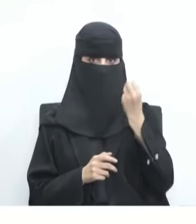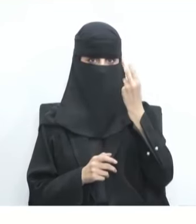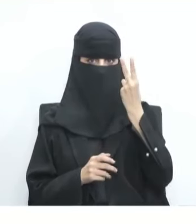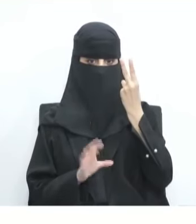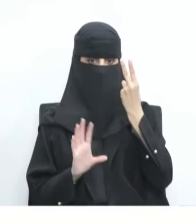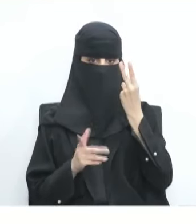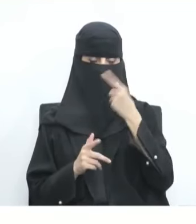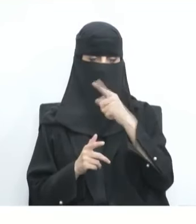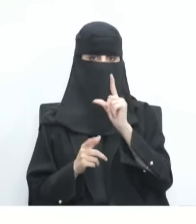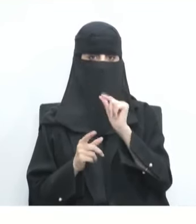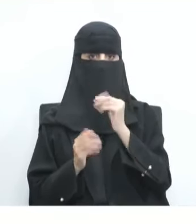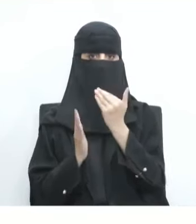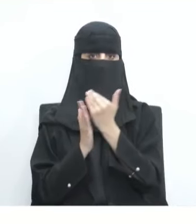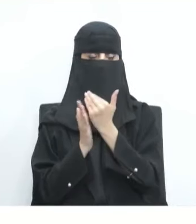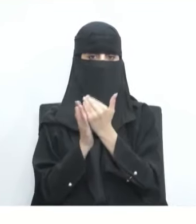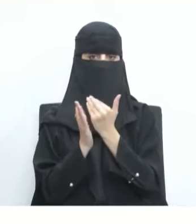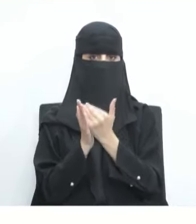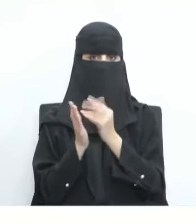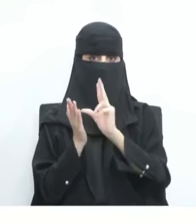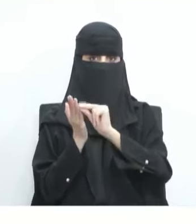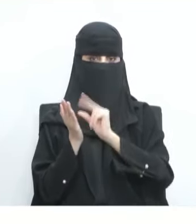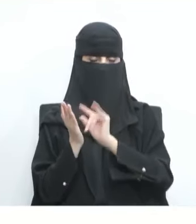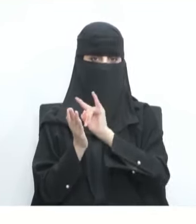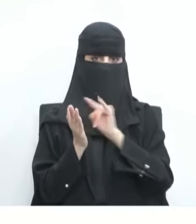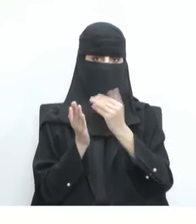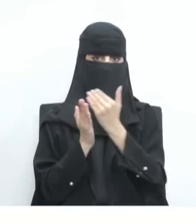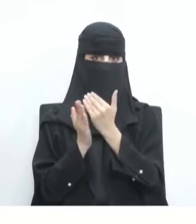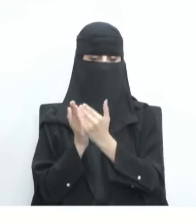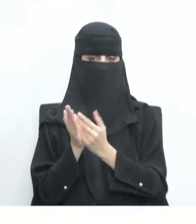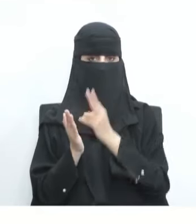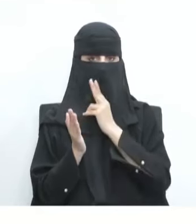احسنتم مرتبه غير مكرره